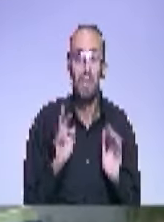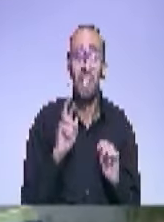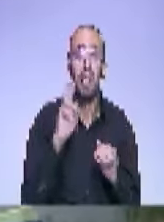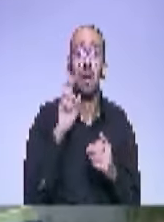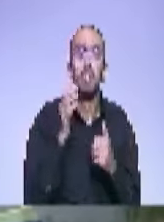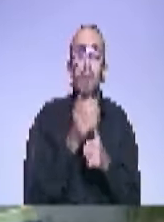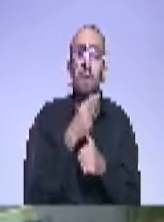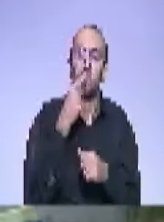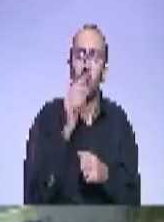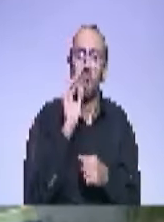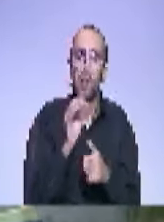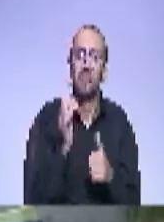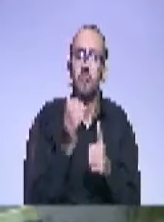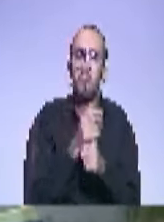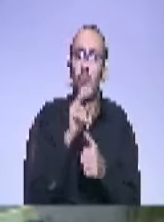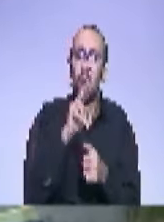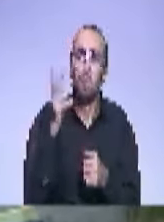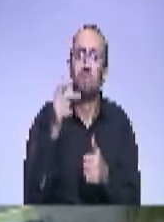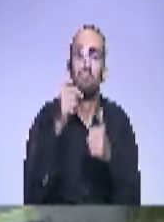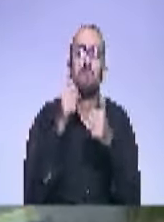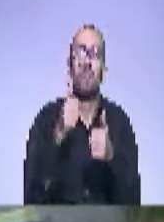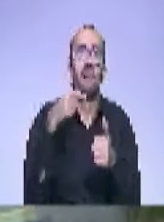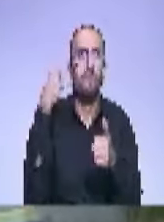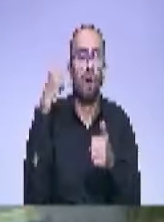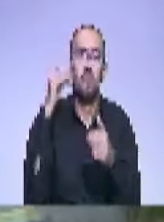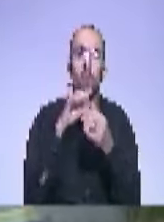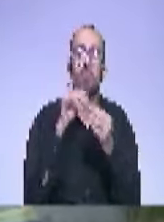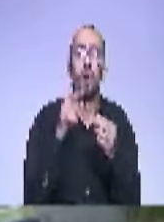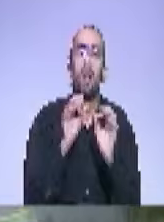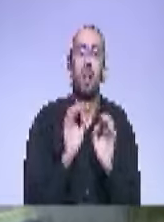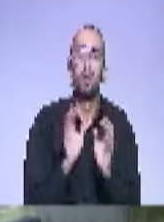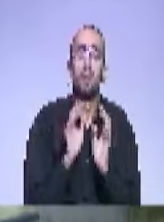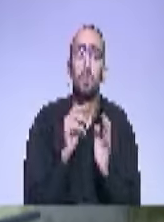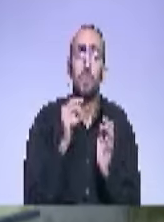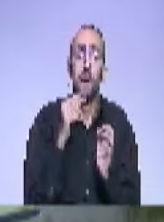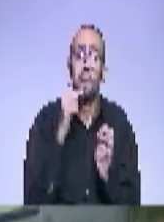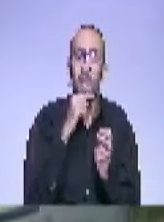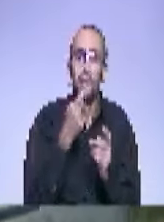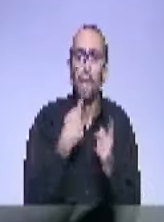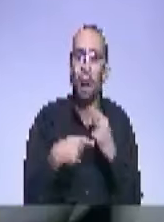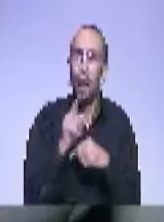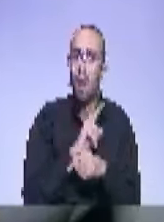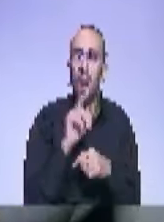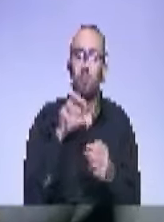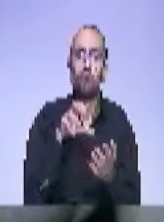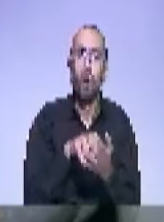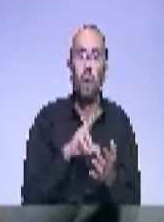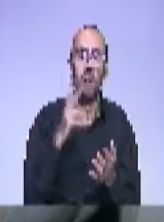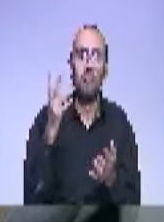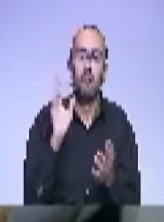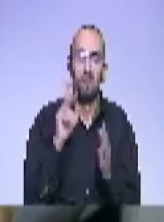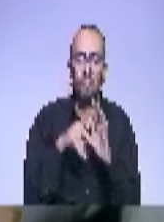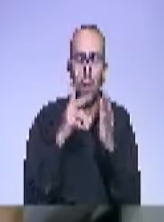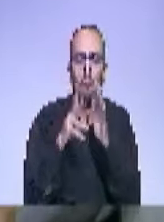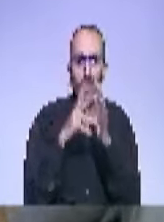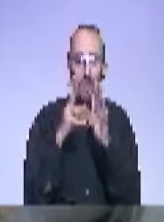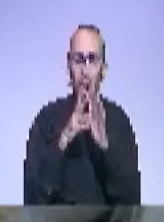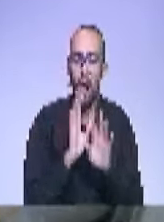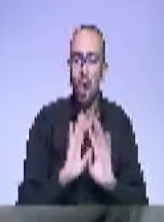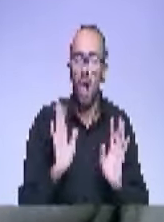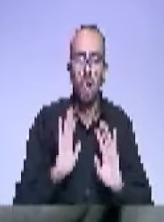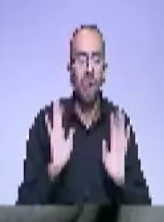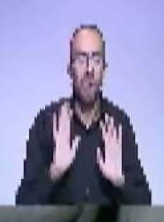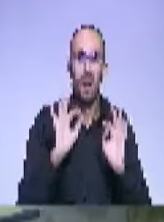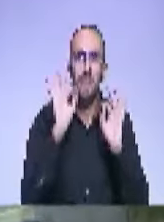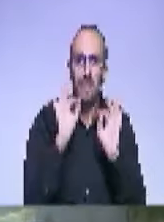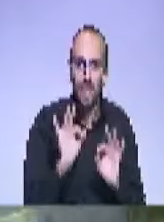له مالكش غير مراتك ودور لها على سكن ثاني هيبدا يفكر في الموضوع. وهي ما ترجعش تحت اي ظرف غير في سكن مستقر. ما هي راحت مرات ومرات.